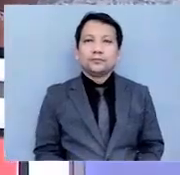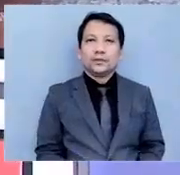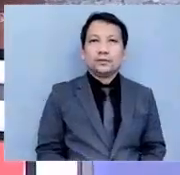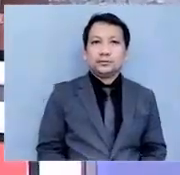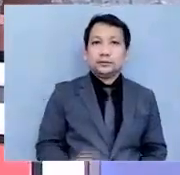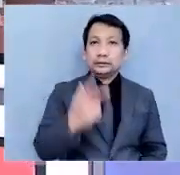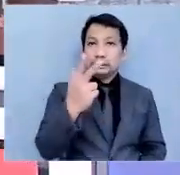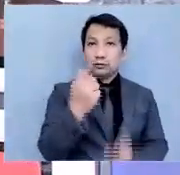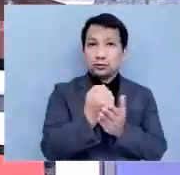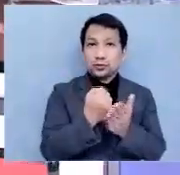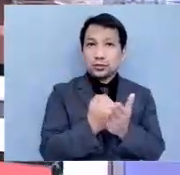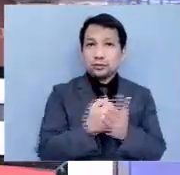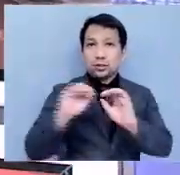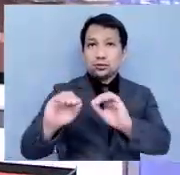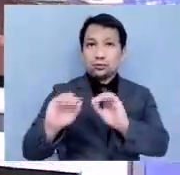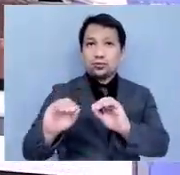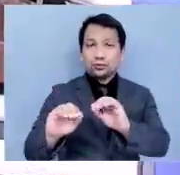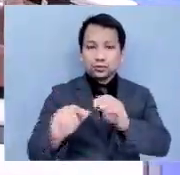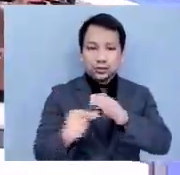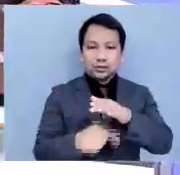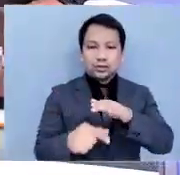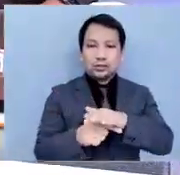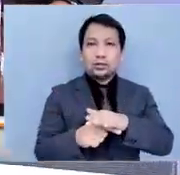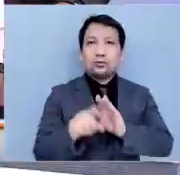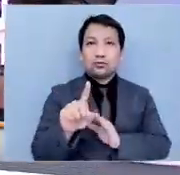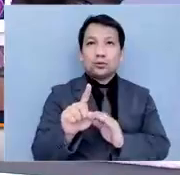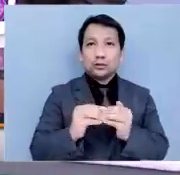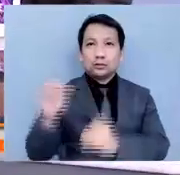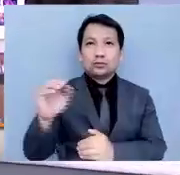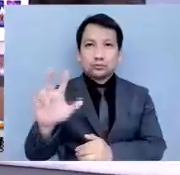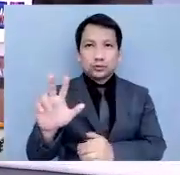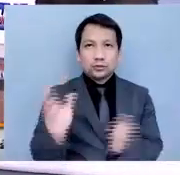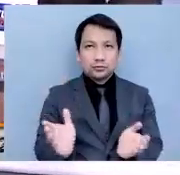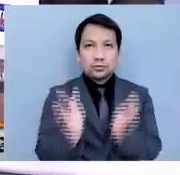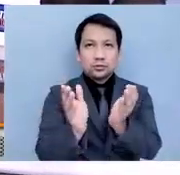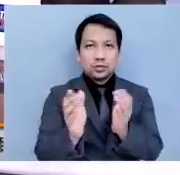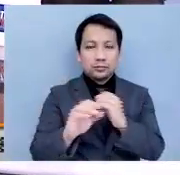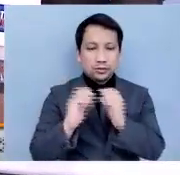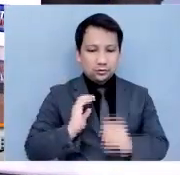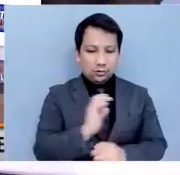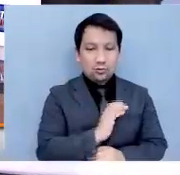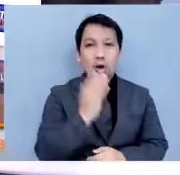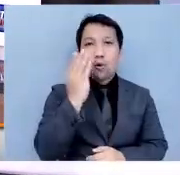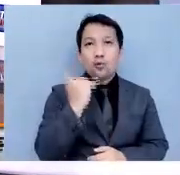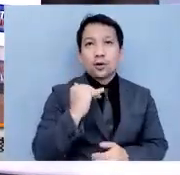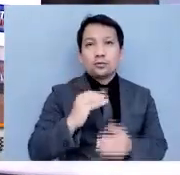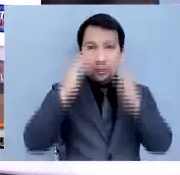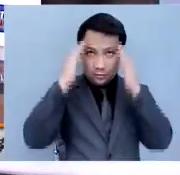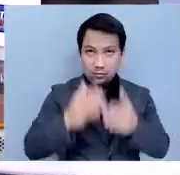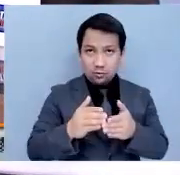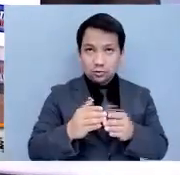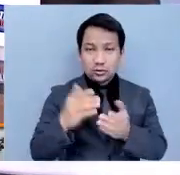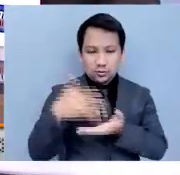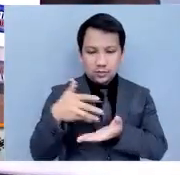subject na lang ang ituro sa grade 1 hanggang grade 3. Yan ang sinusulong ng isang mambabatas para raw mas makapag-focus sa